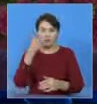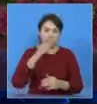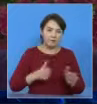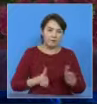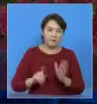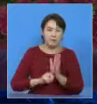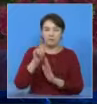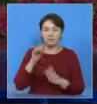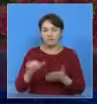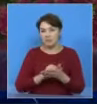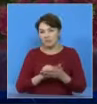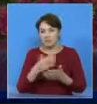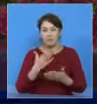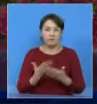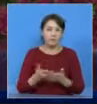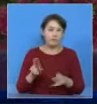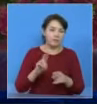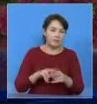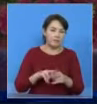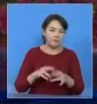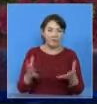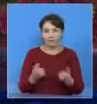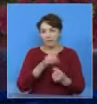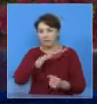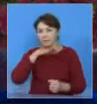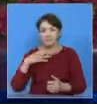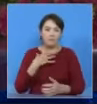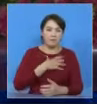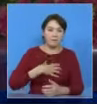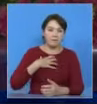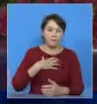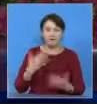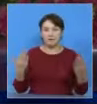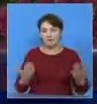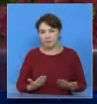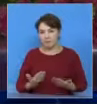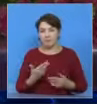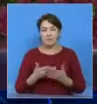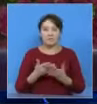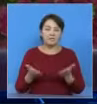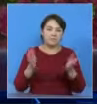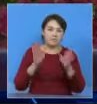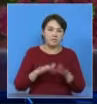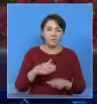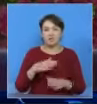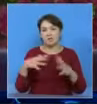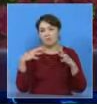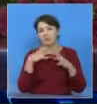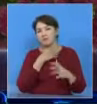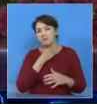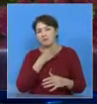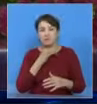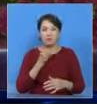начала сфере журналистики и благодаря этому она хватило многие важные аспекты в жизни даже закрытие семипалатинского полигона